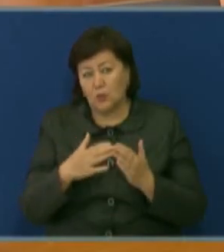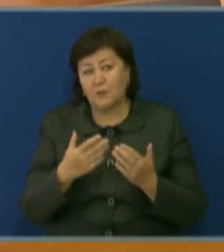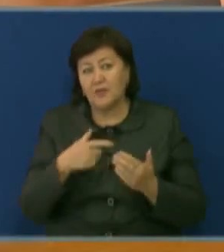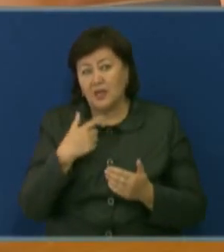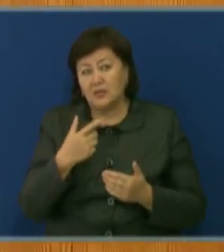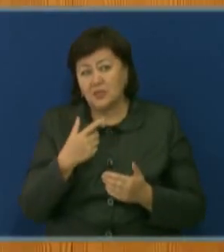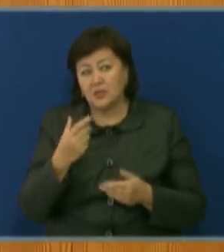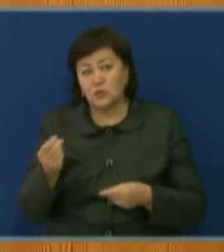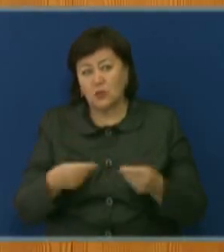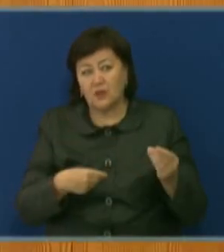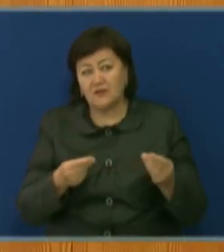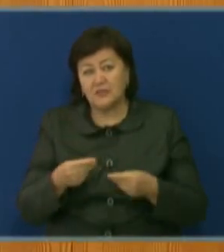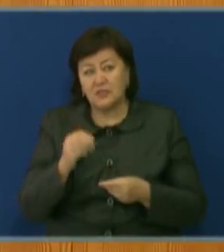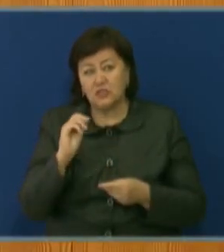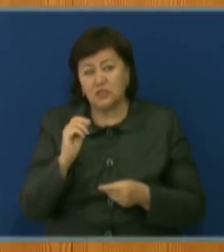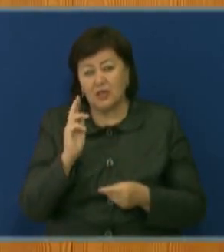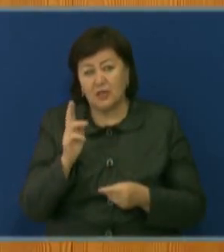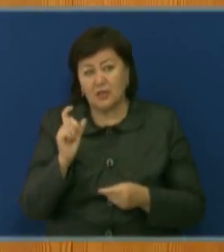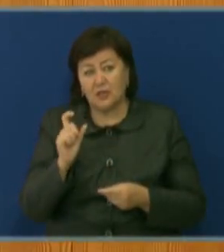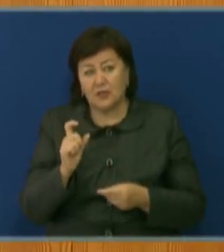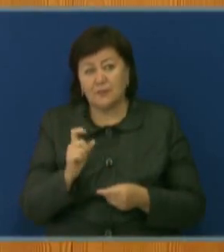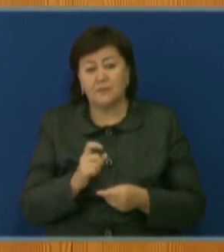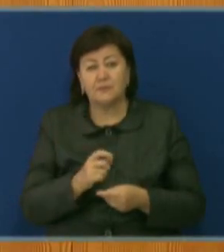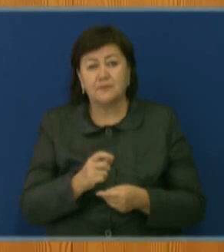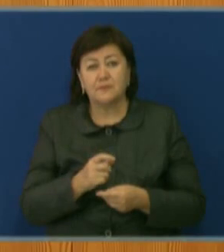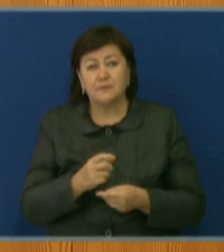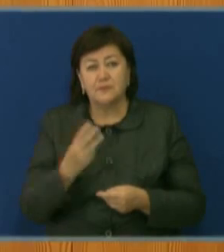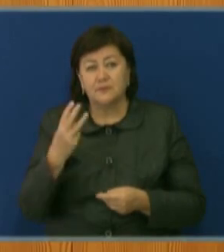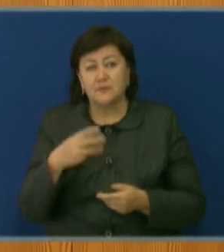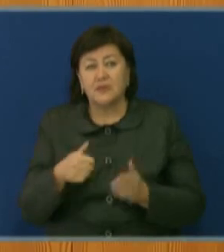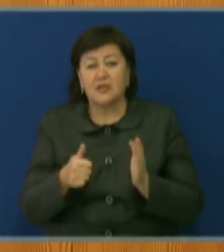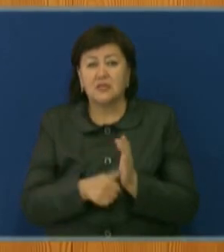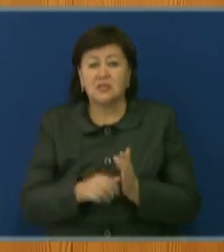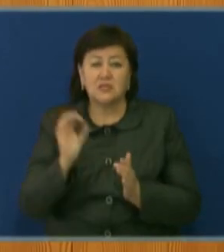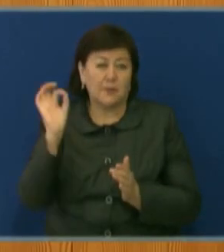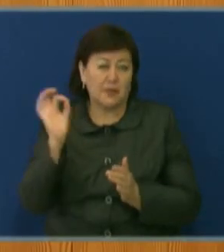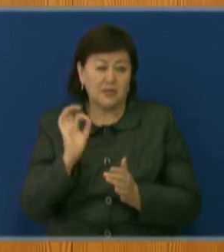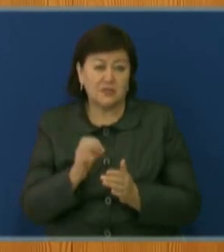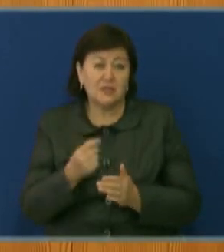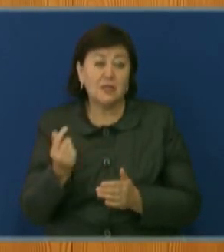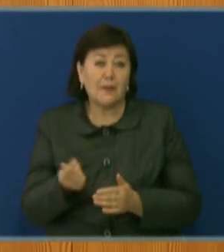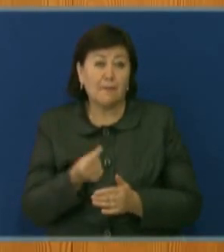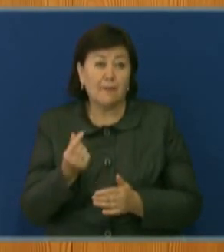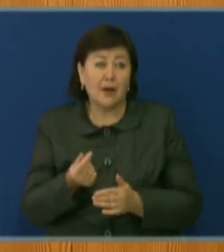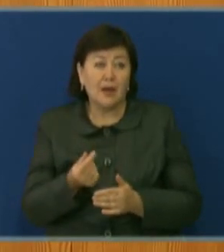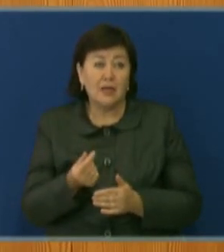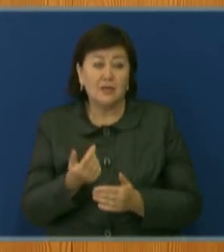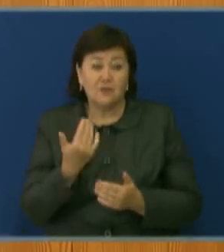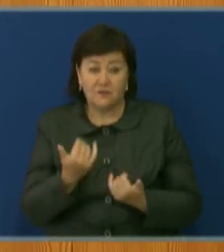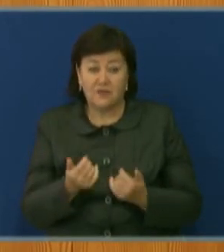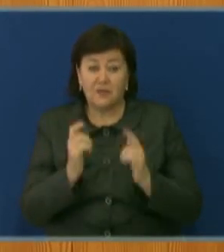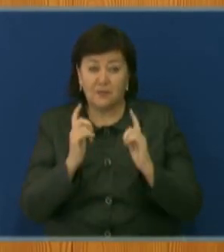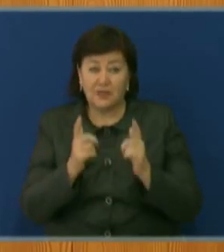Амантай Утильбаев. Имеется этот процент 36%. Конечно, это мало, но в данном направлении